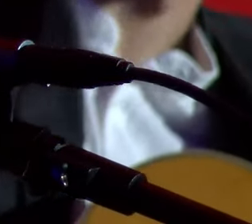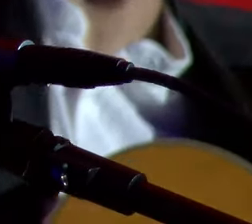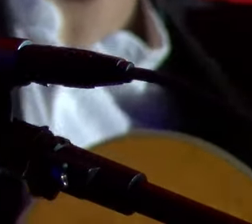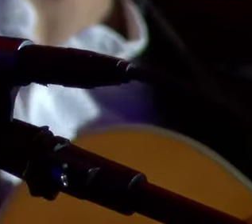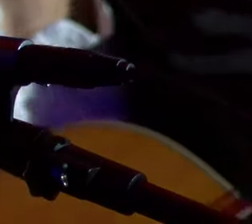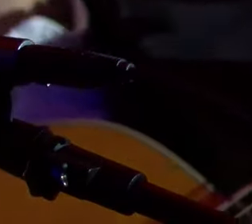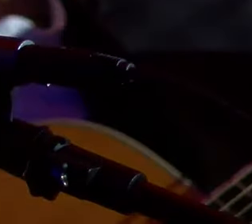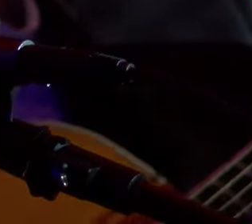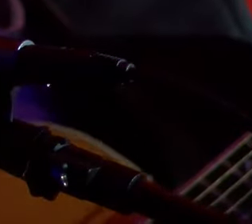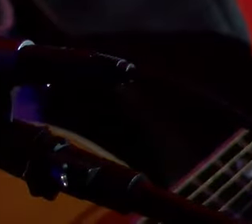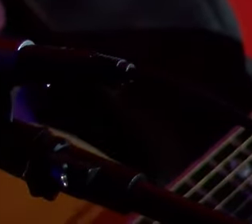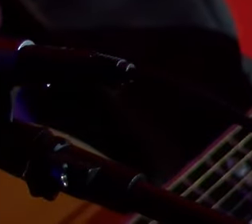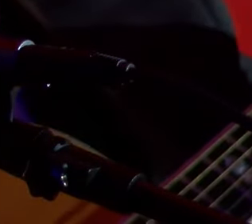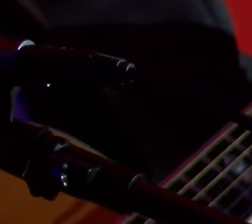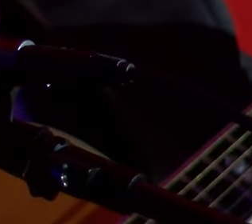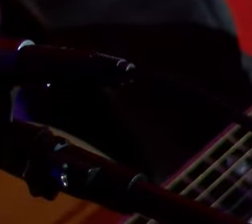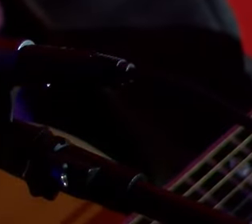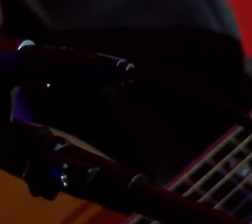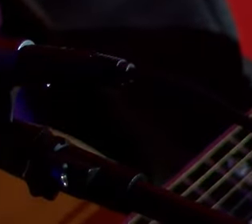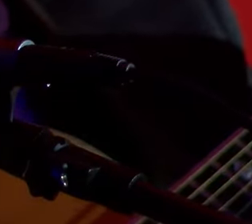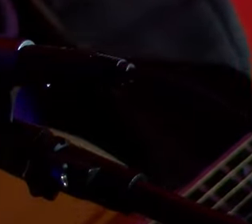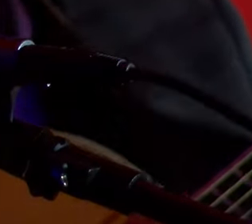zagorzałe zboża